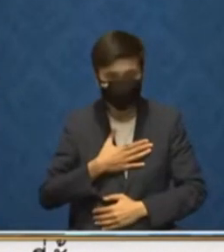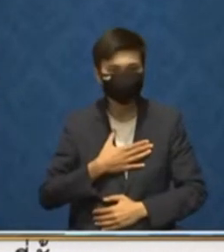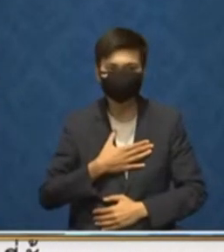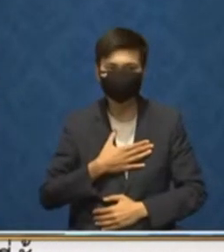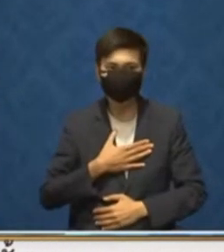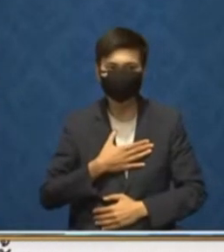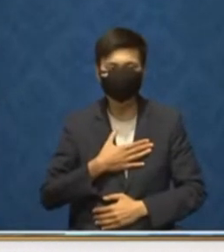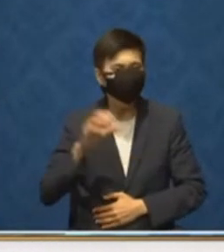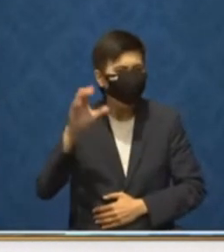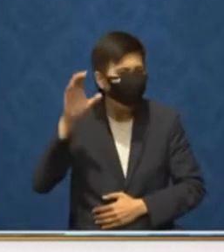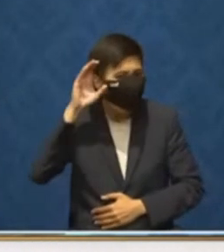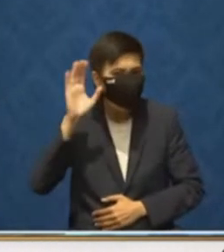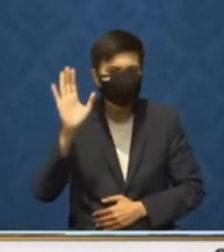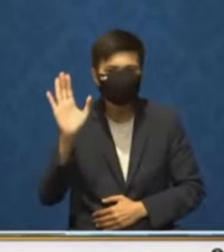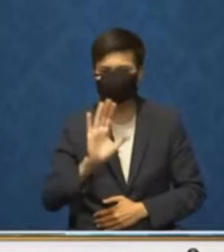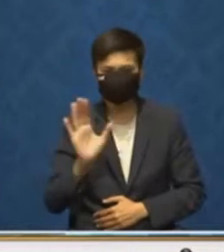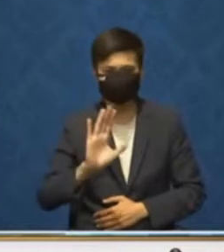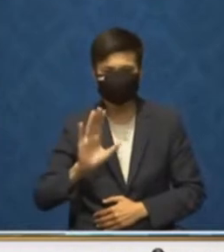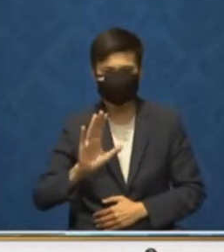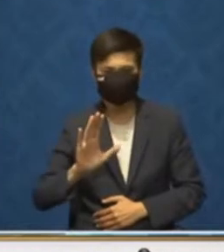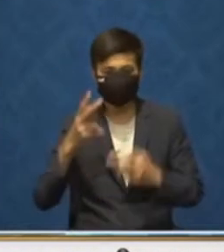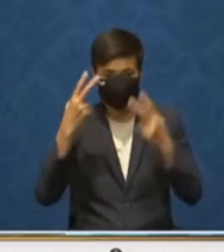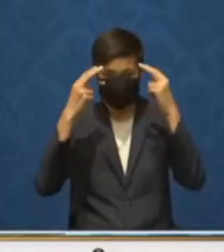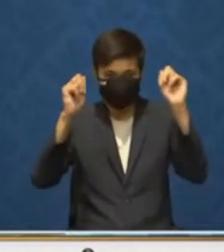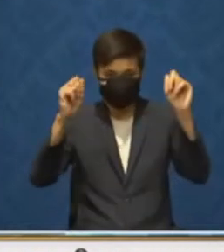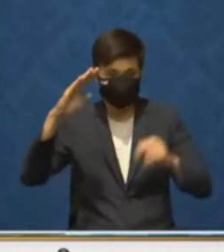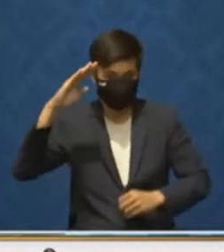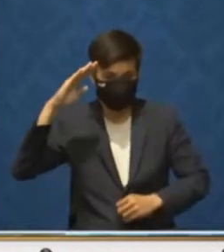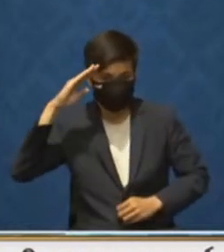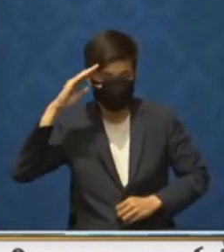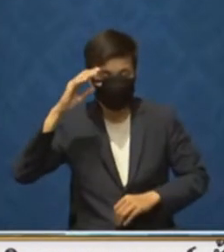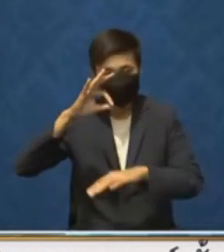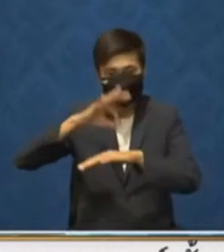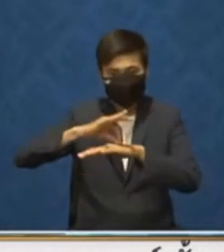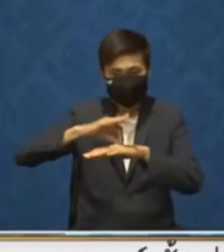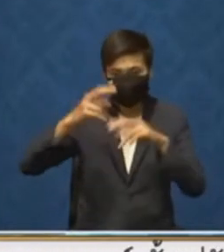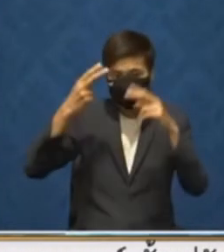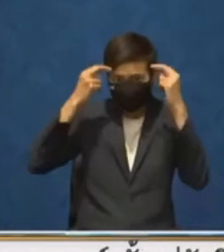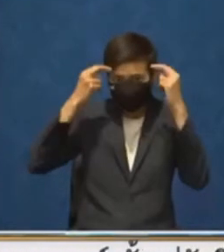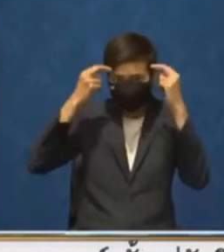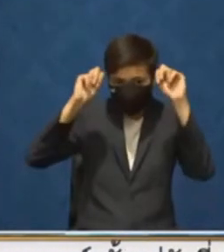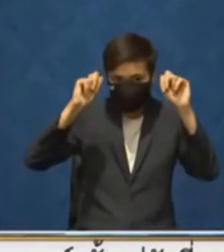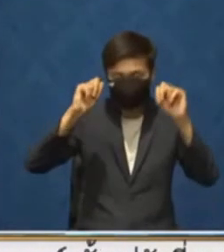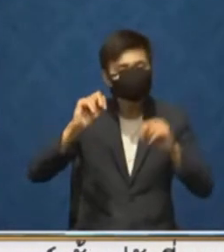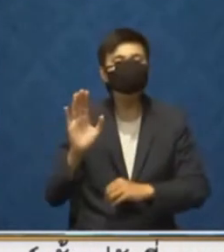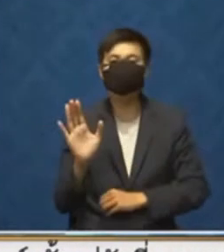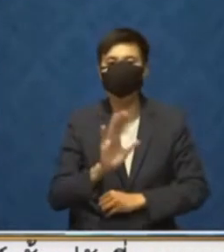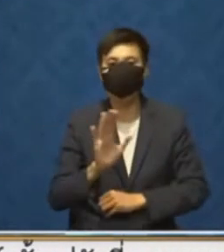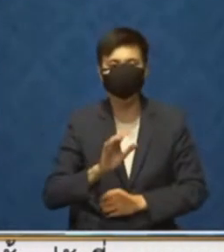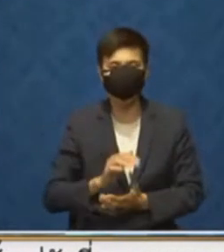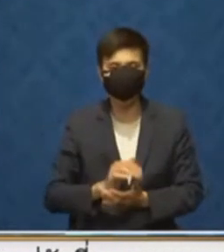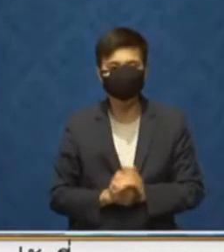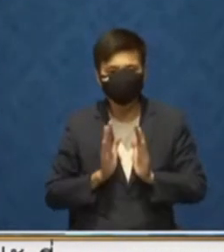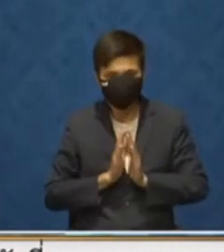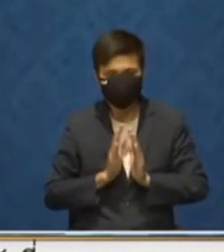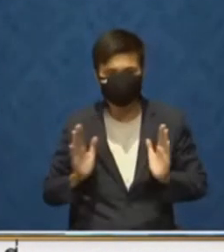ไม่อาจไว้วางใจคุณประยุทธ์เป็นนายกทีได้อีกต่อไปครับขอบคุณมากครับสวัสดีครับ